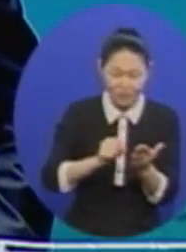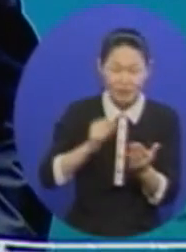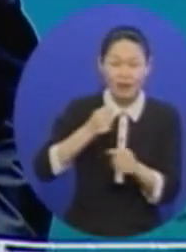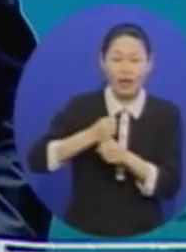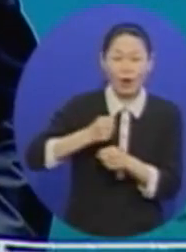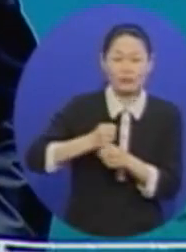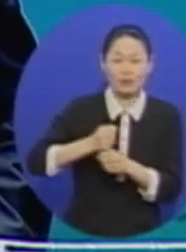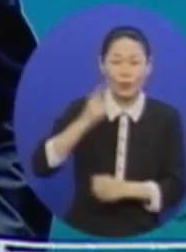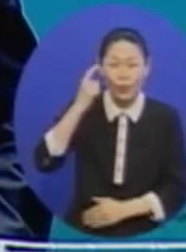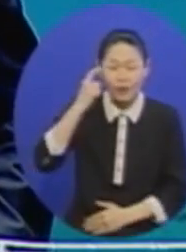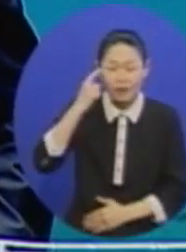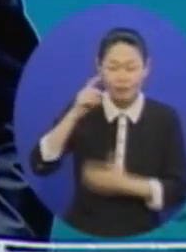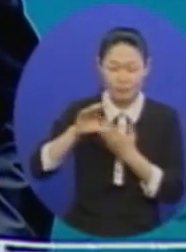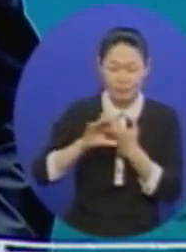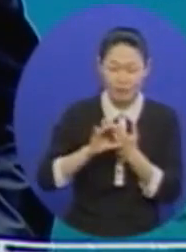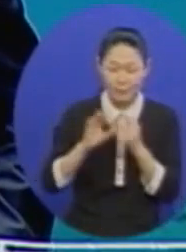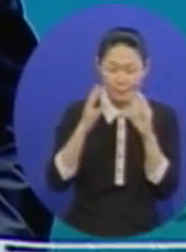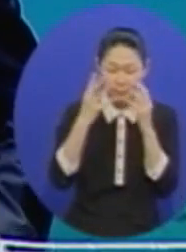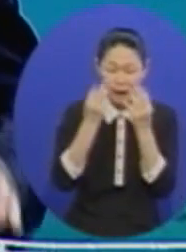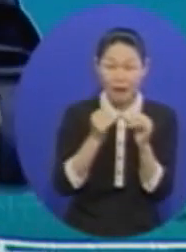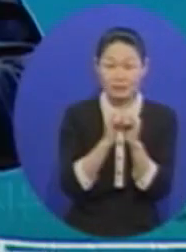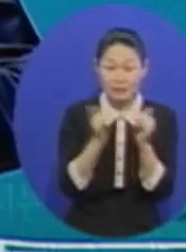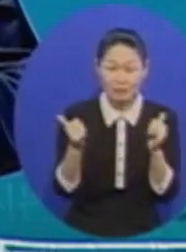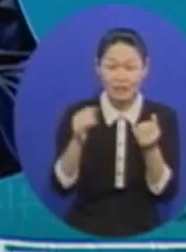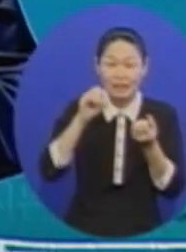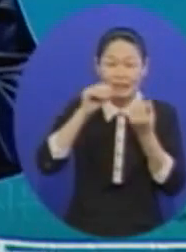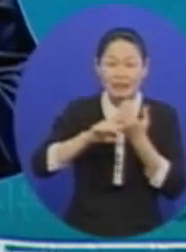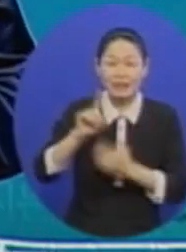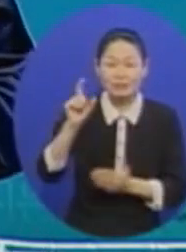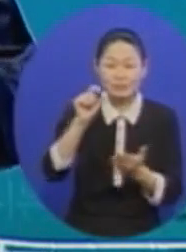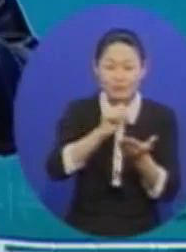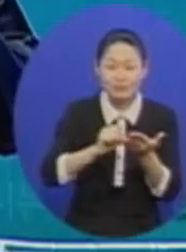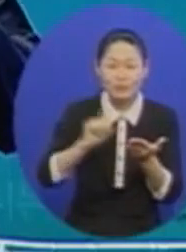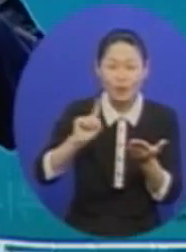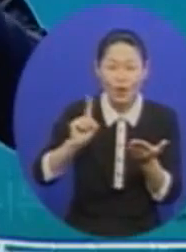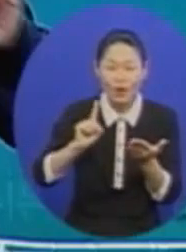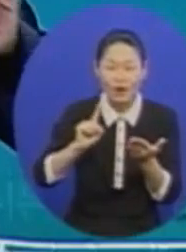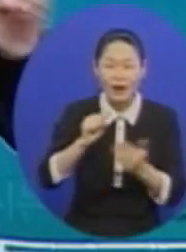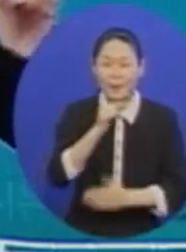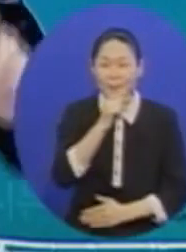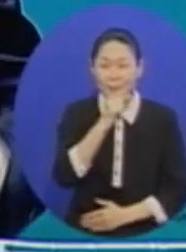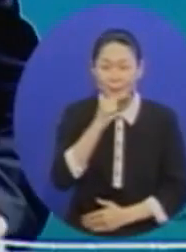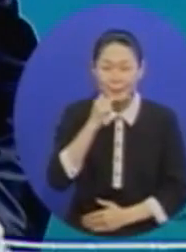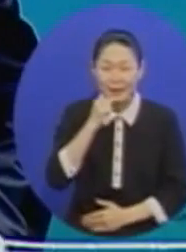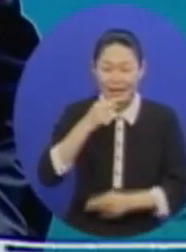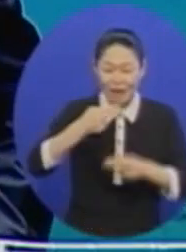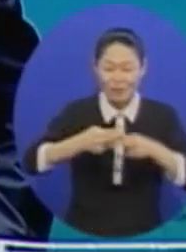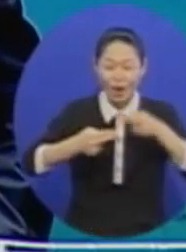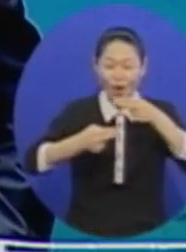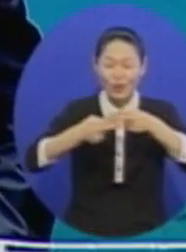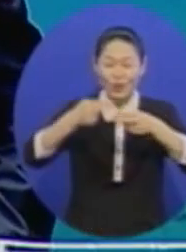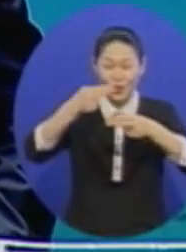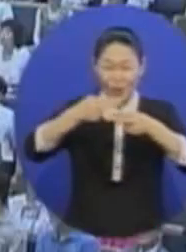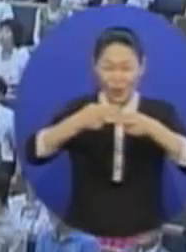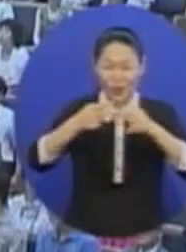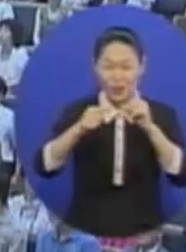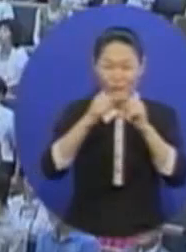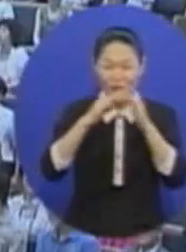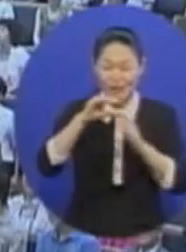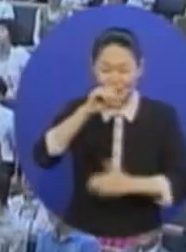상당히 많은 사람들이 대답을 뭐라고 썼느냐 하면 빨간 벽돌 교회가 좋습니다 그렇게 써 타는